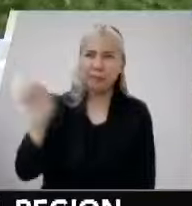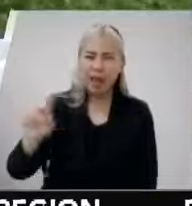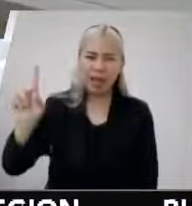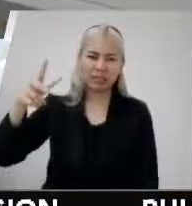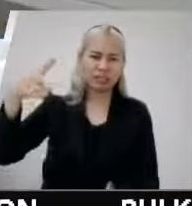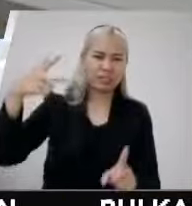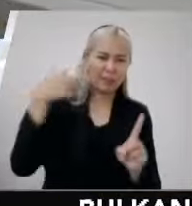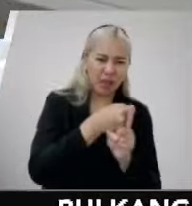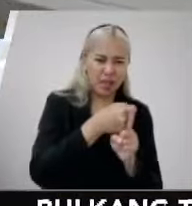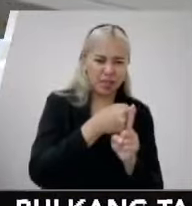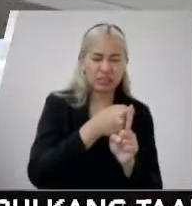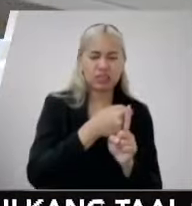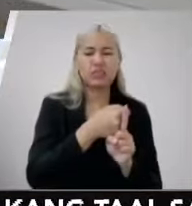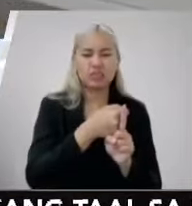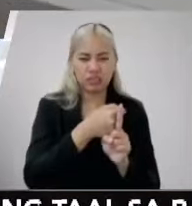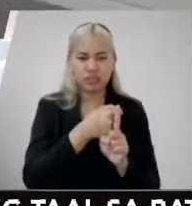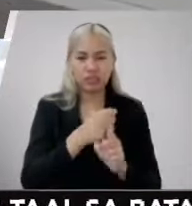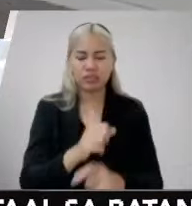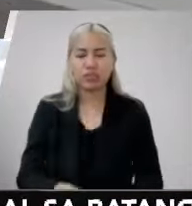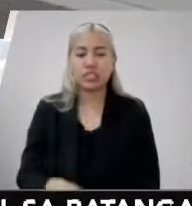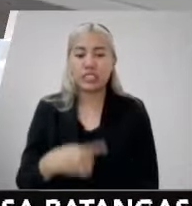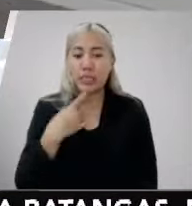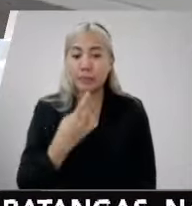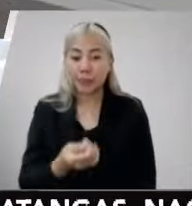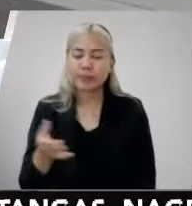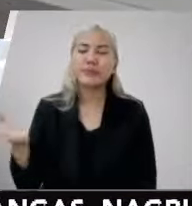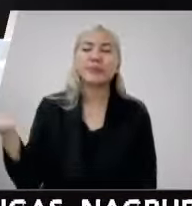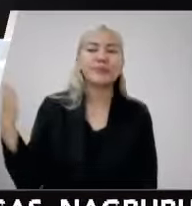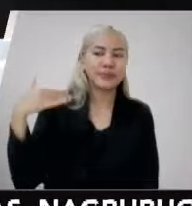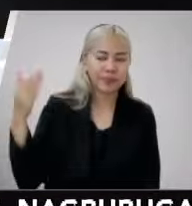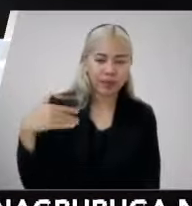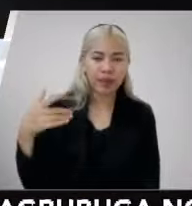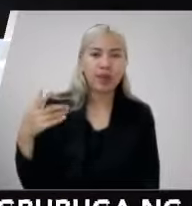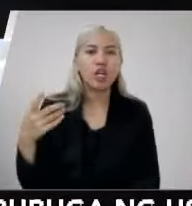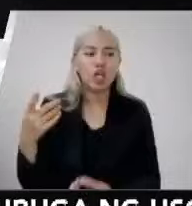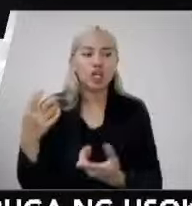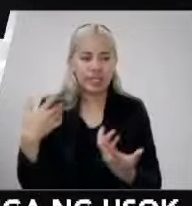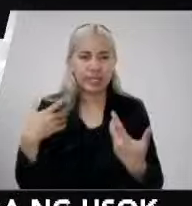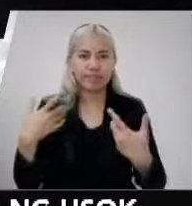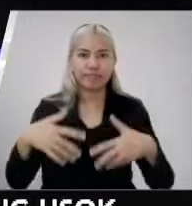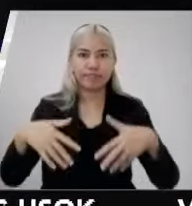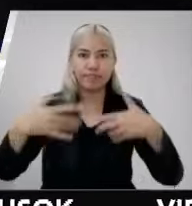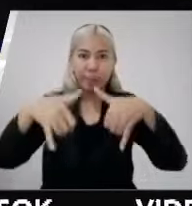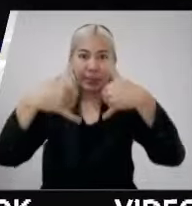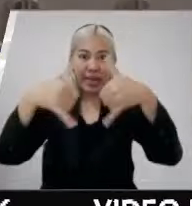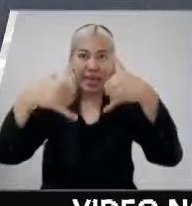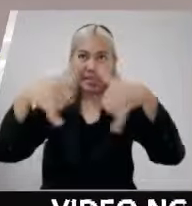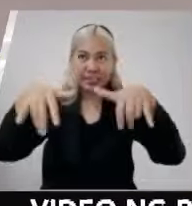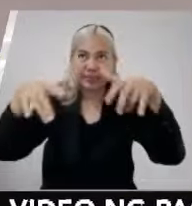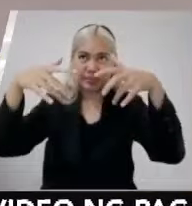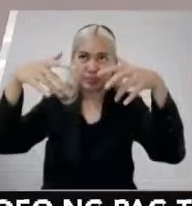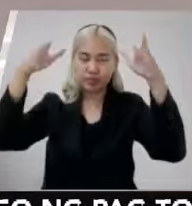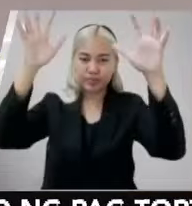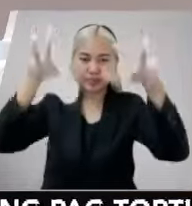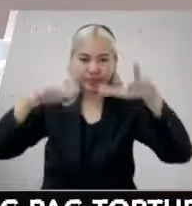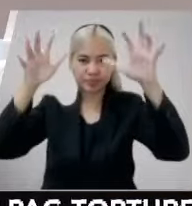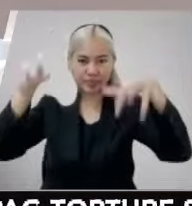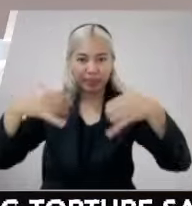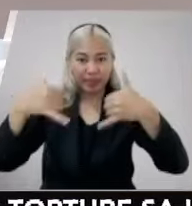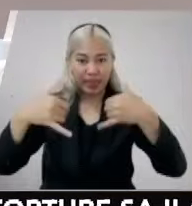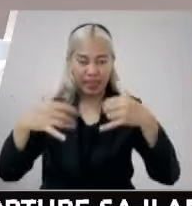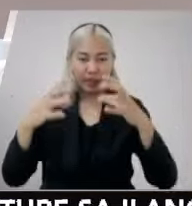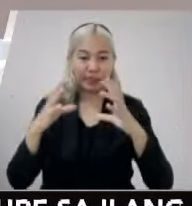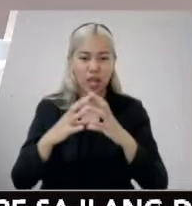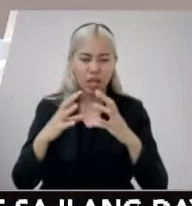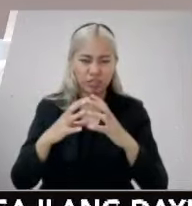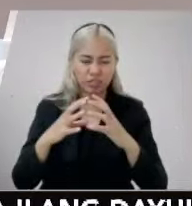biktima nagkayayaang maligo sa ulan at maglaro ng bola ng mangyari ang insidente isang mangingisda rin